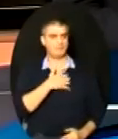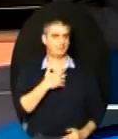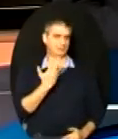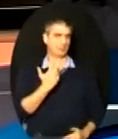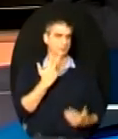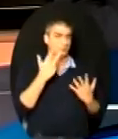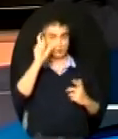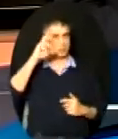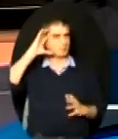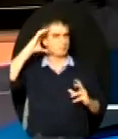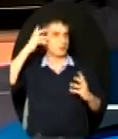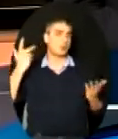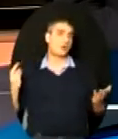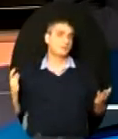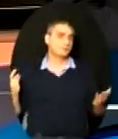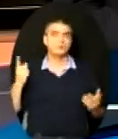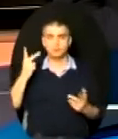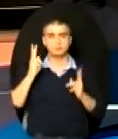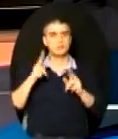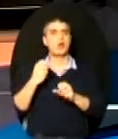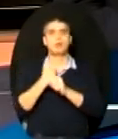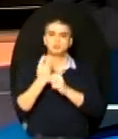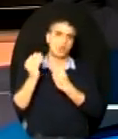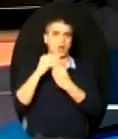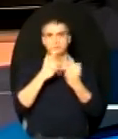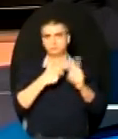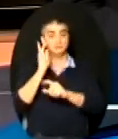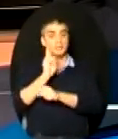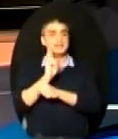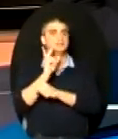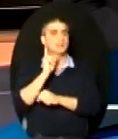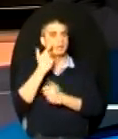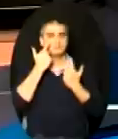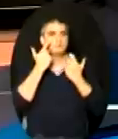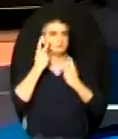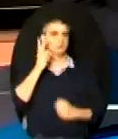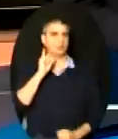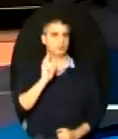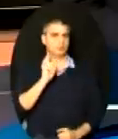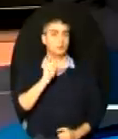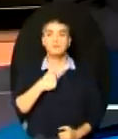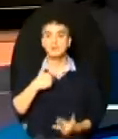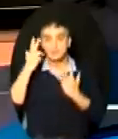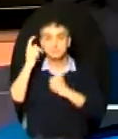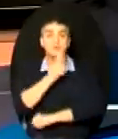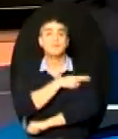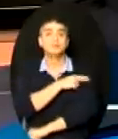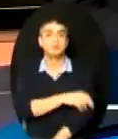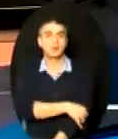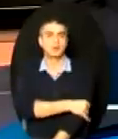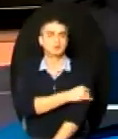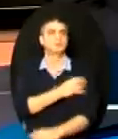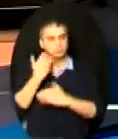כנראה מטורף לגמרי. והוא יכול לעשות עוד פיגוע, צריך מאוד להיזהר, להיות ערניים, ואני מצפה מהמשטרה שסוף